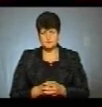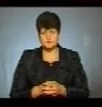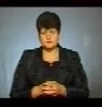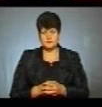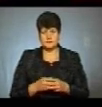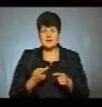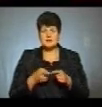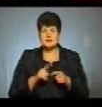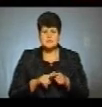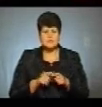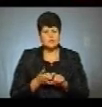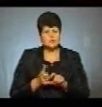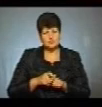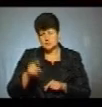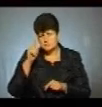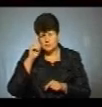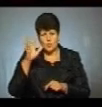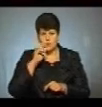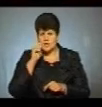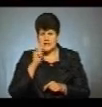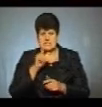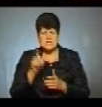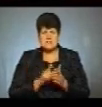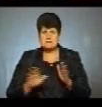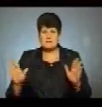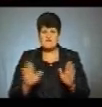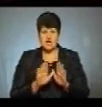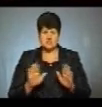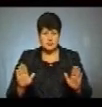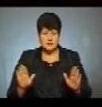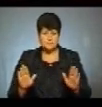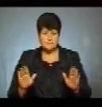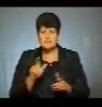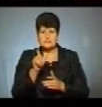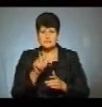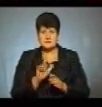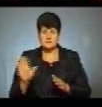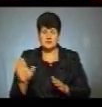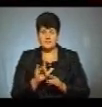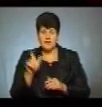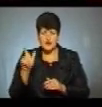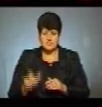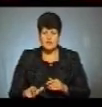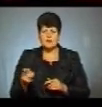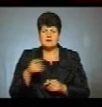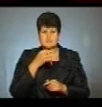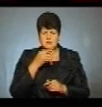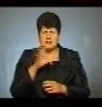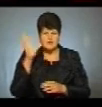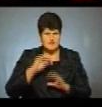Це надзвичайно славетна і відома українська співачка, яка на цілий світ зголосилася, що вона